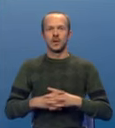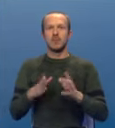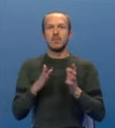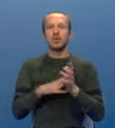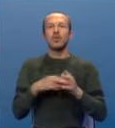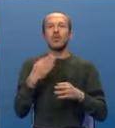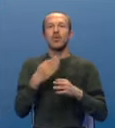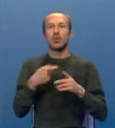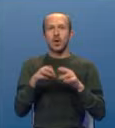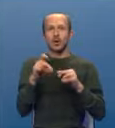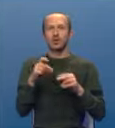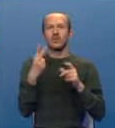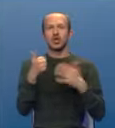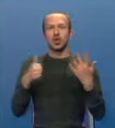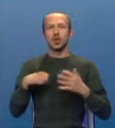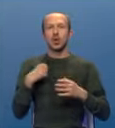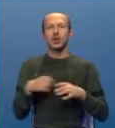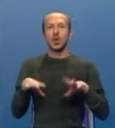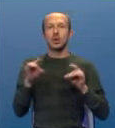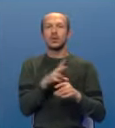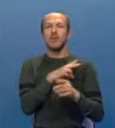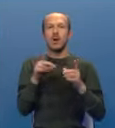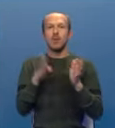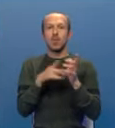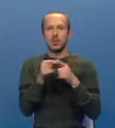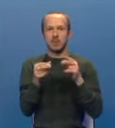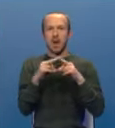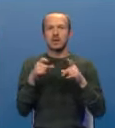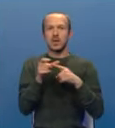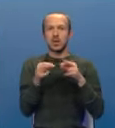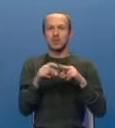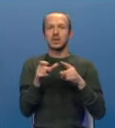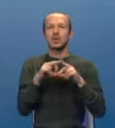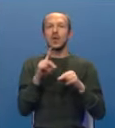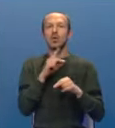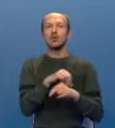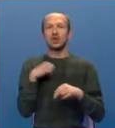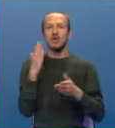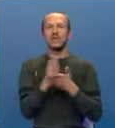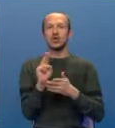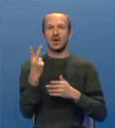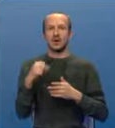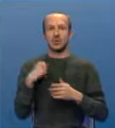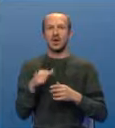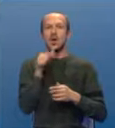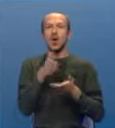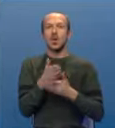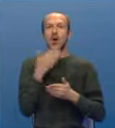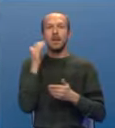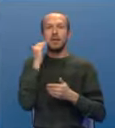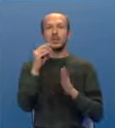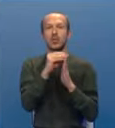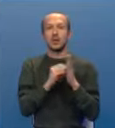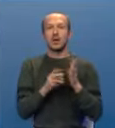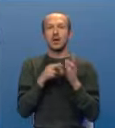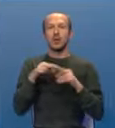Miroslav Vukomanović u 26. godini otkrio je da ima multipla sklerozu sa kojom živi već 12 godina. Iako nema preciznih